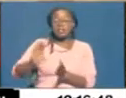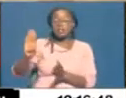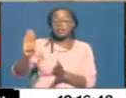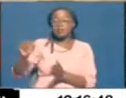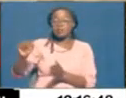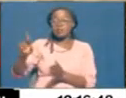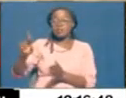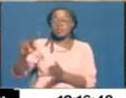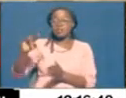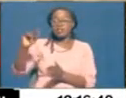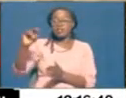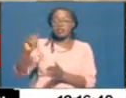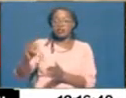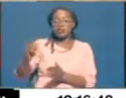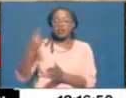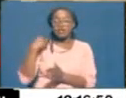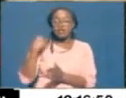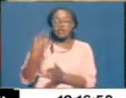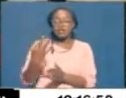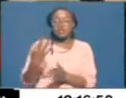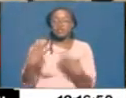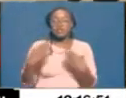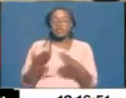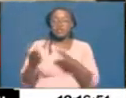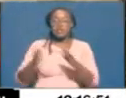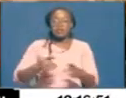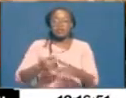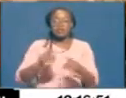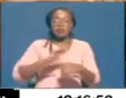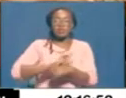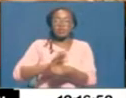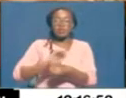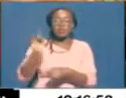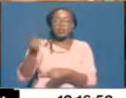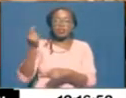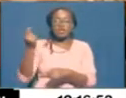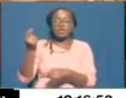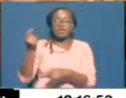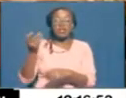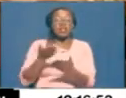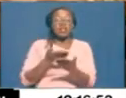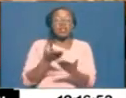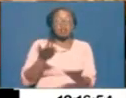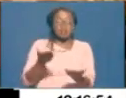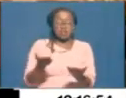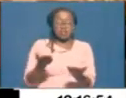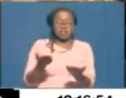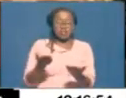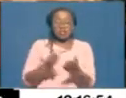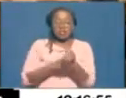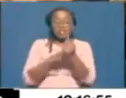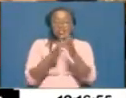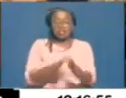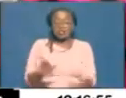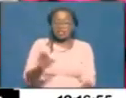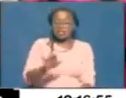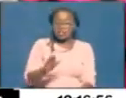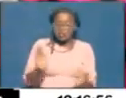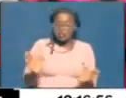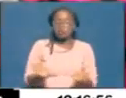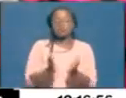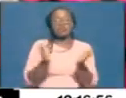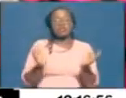katika idadi ya watu wanaofariki kutokana na virusi vya corona humu nchini. Hatua hii imechangia viongozi katika eneo hilo kuhamasisha wakazi,